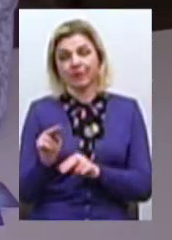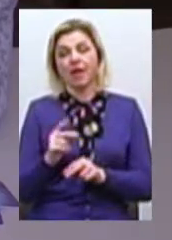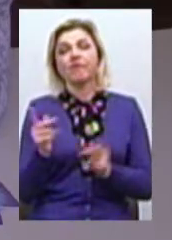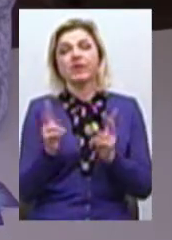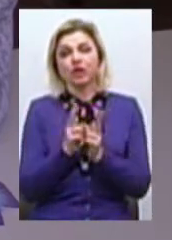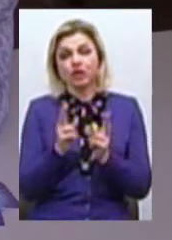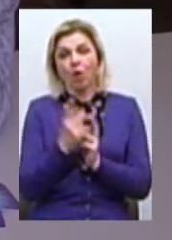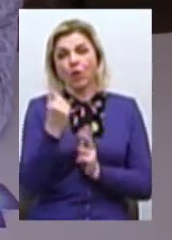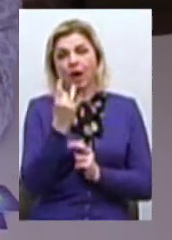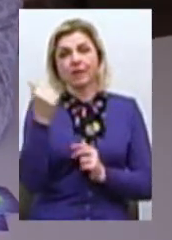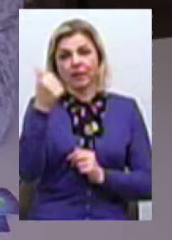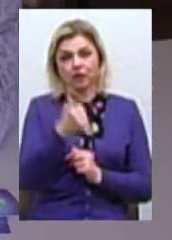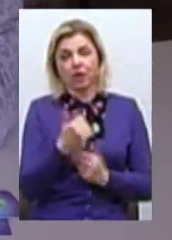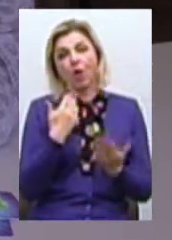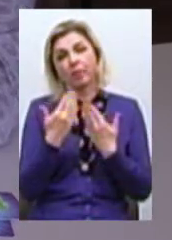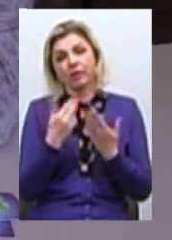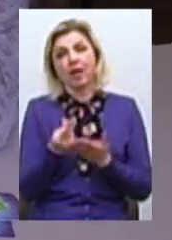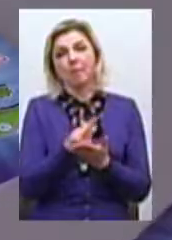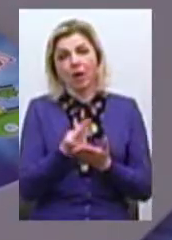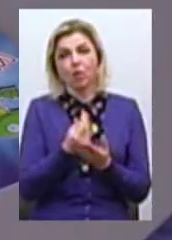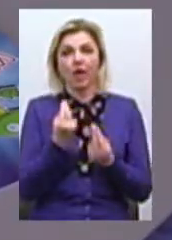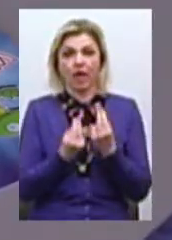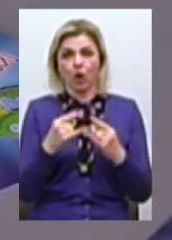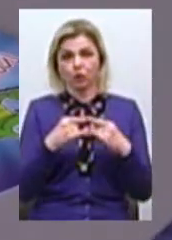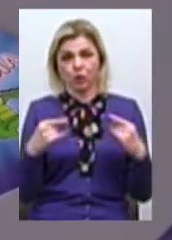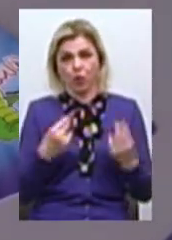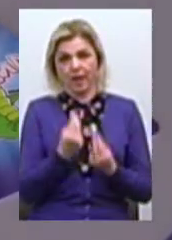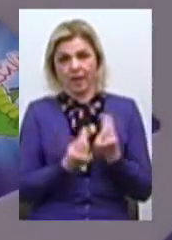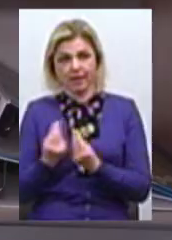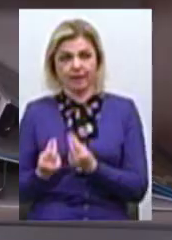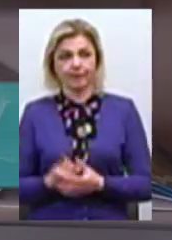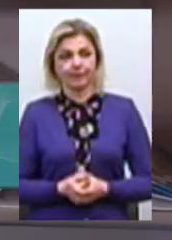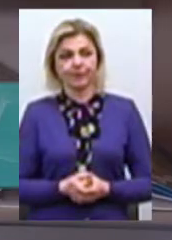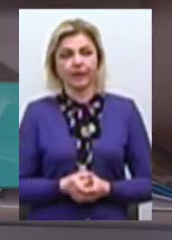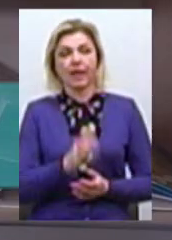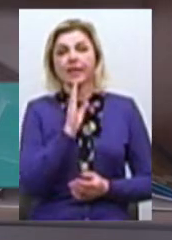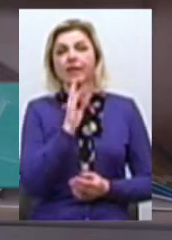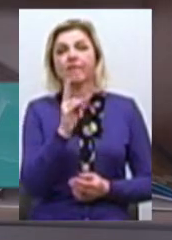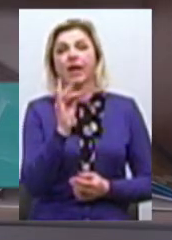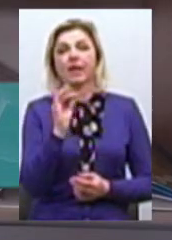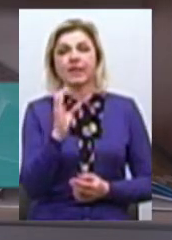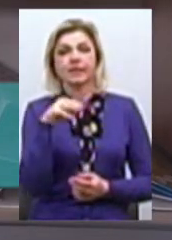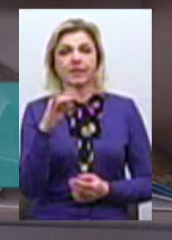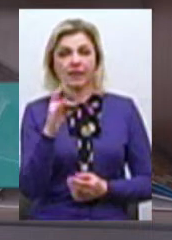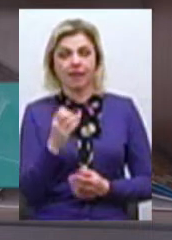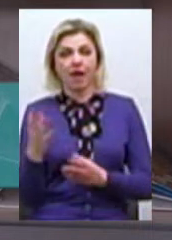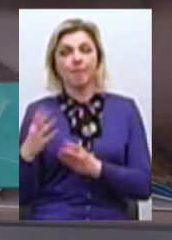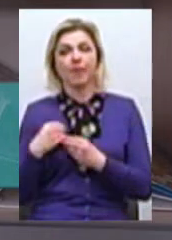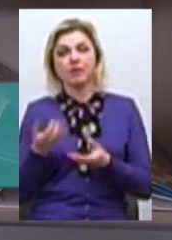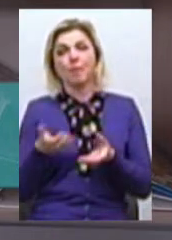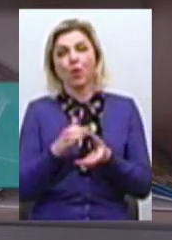тиждень, спілкуються, малюють, грають у настільні ігри. З Христиною ми познайомились на дні іменинника, який святкували в